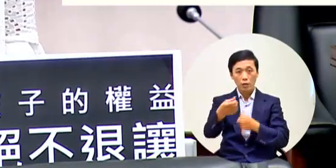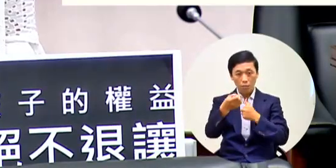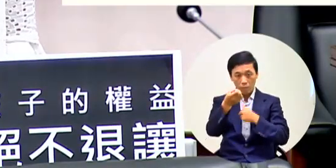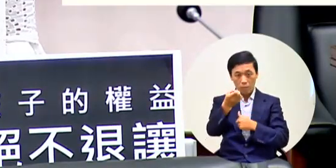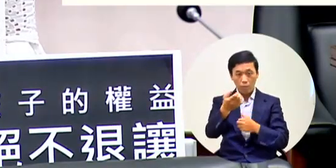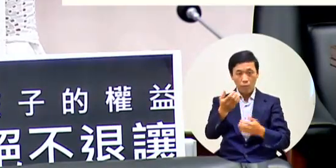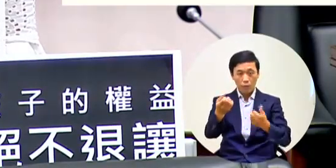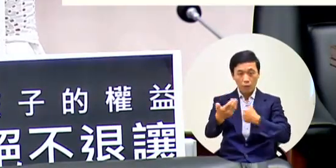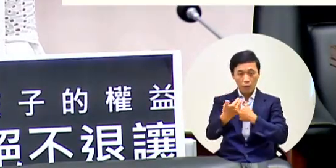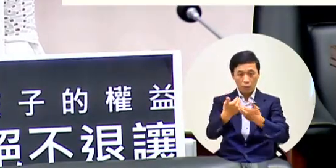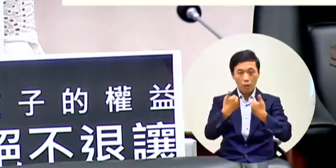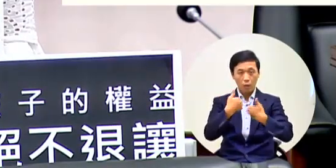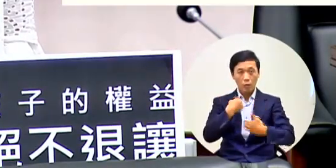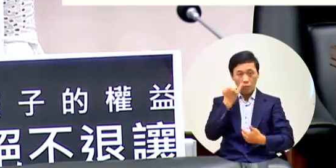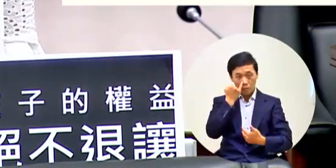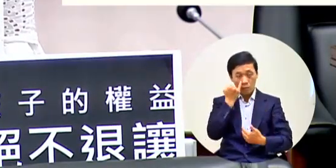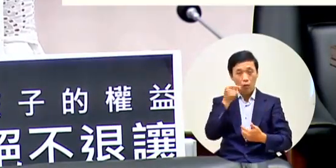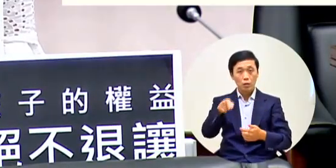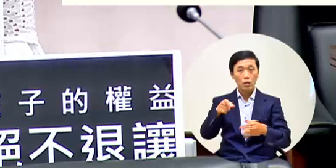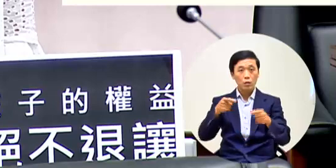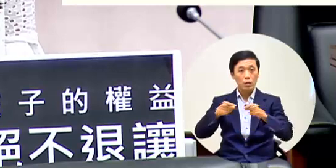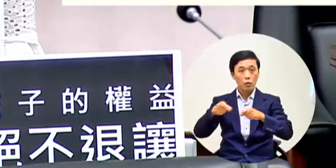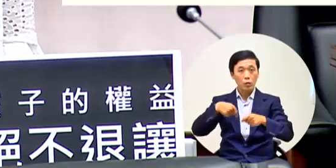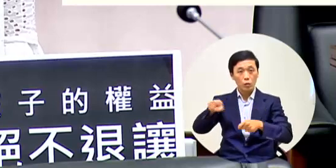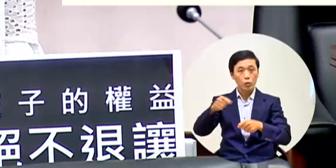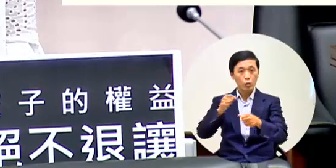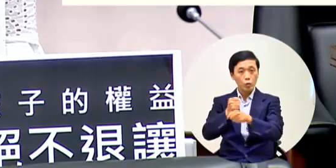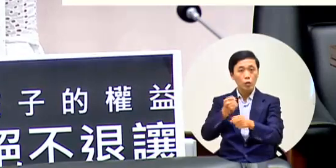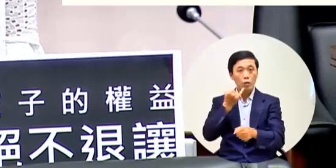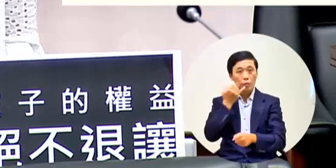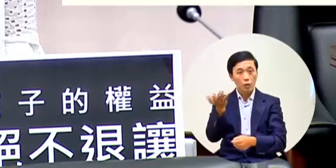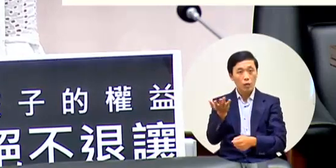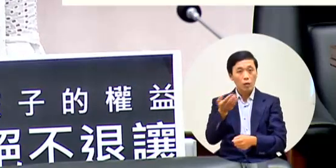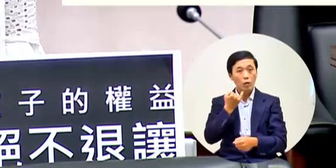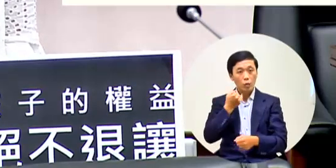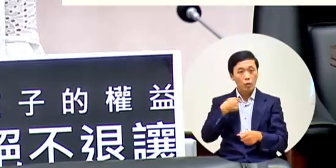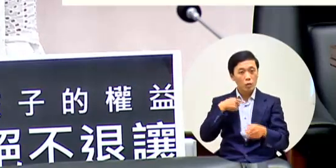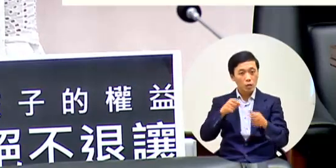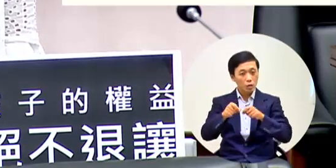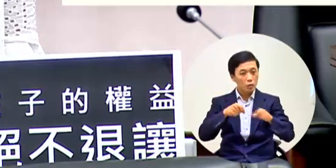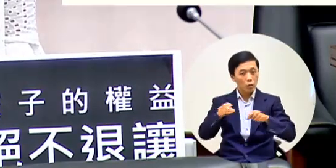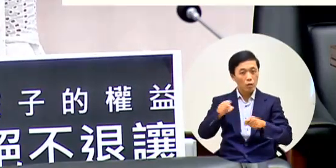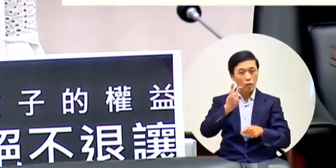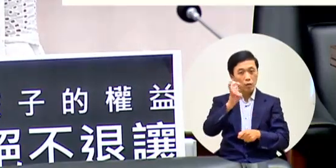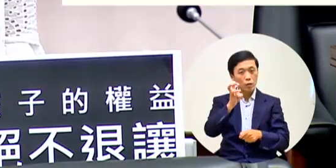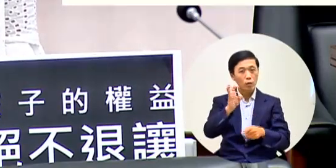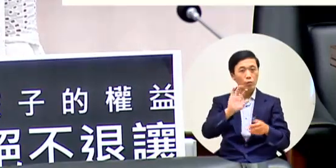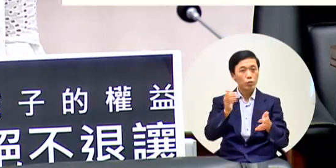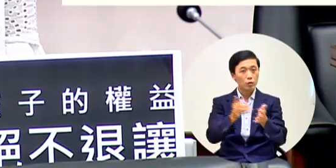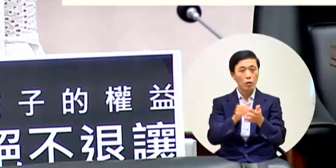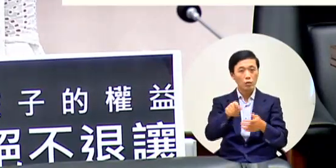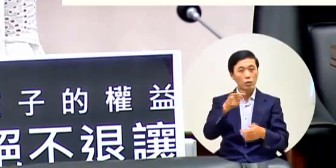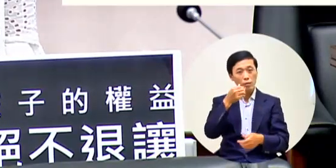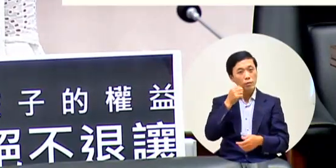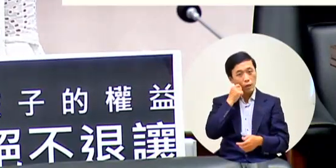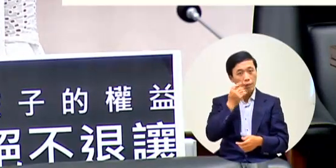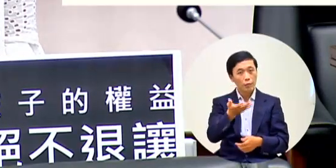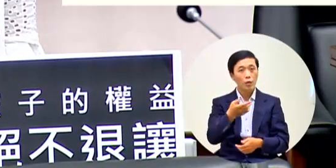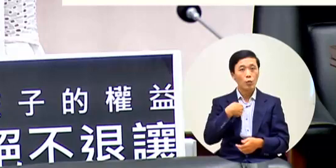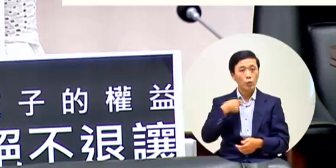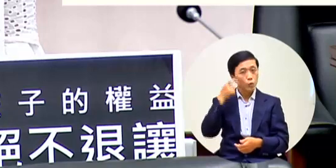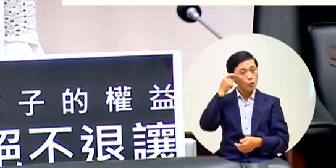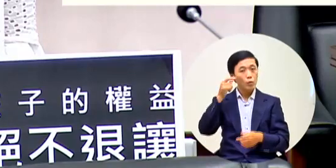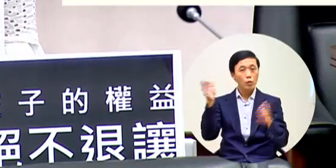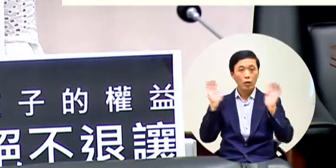没有办法马上做？因为我知道估算好像大概不到30万嘛，那有这么大的困难吗？我觉得我们的学